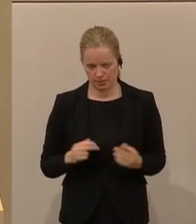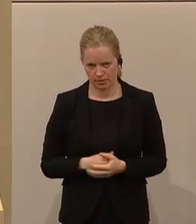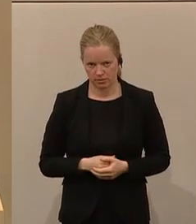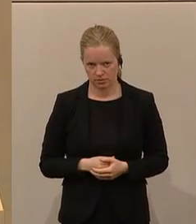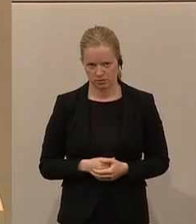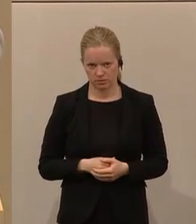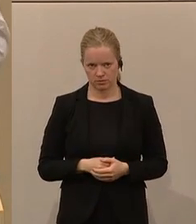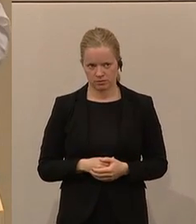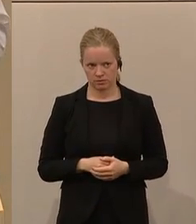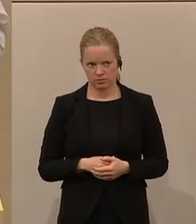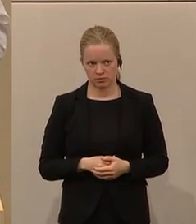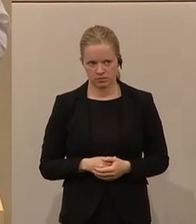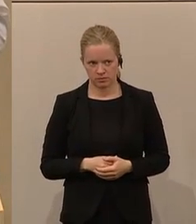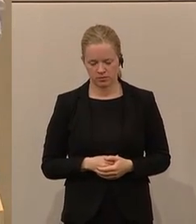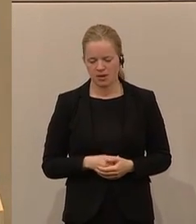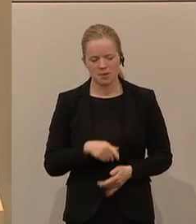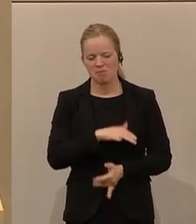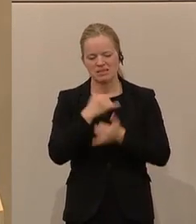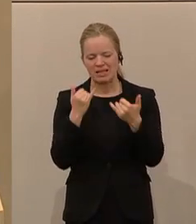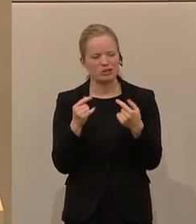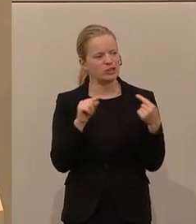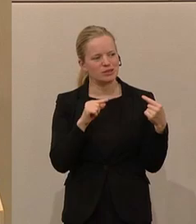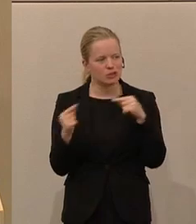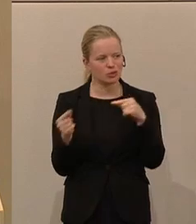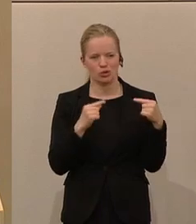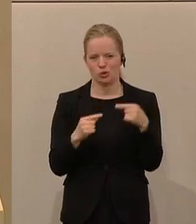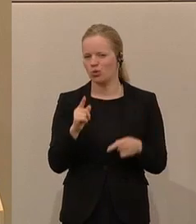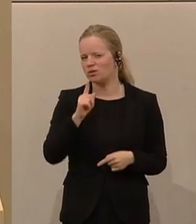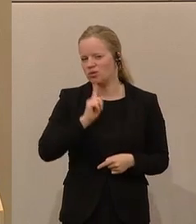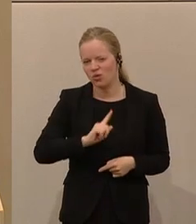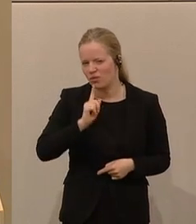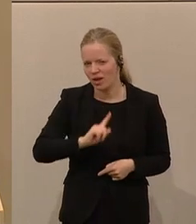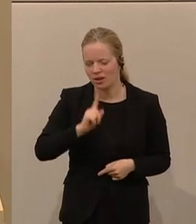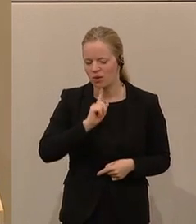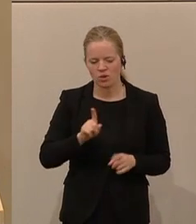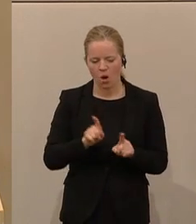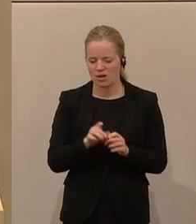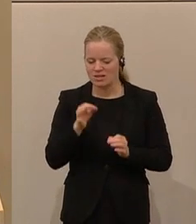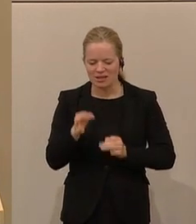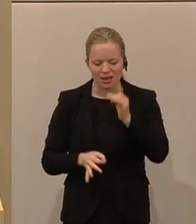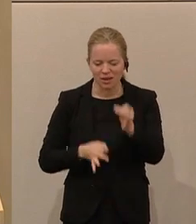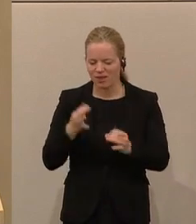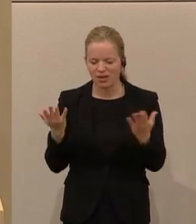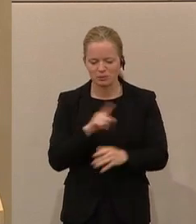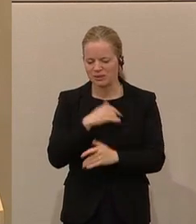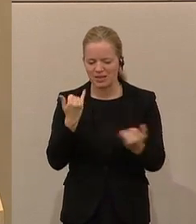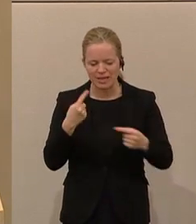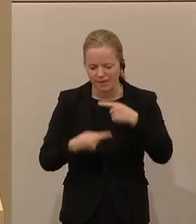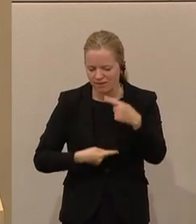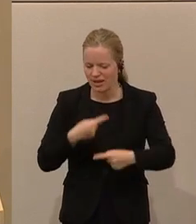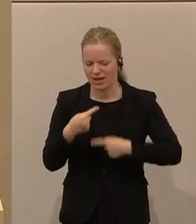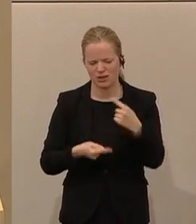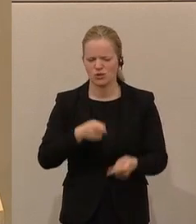zu kurz kommt in den Diskussionen und auch in den Strategien, die entwickelt werden, das ist